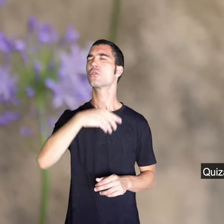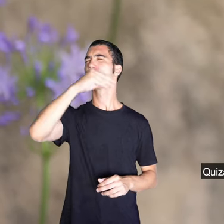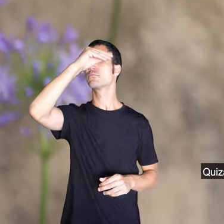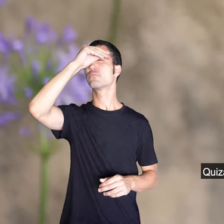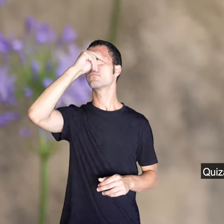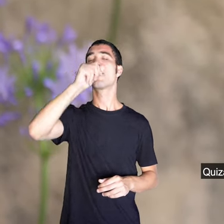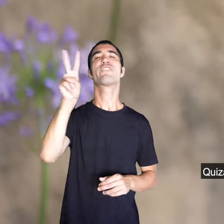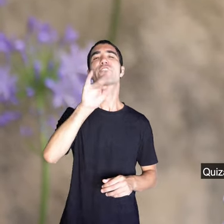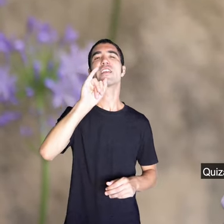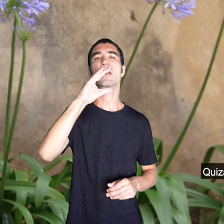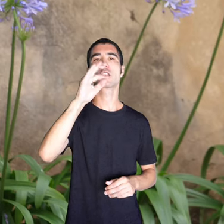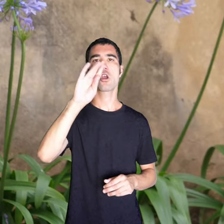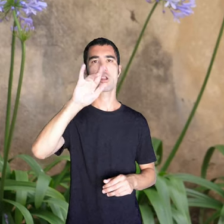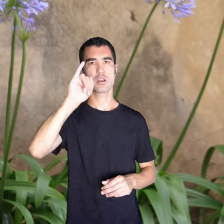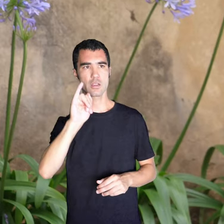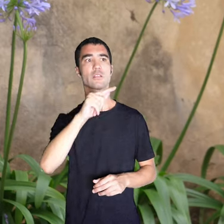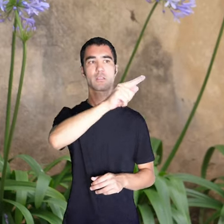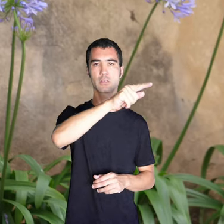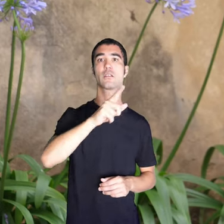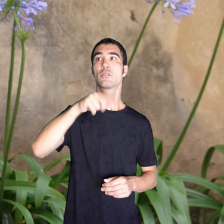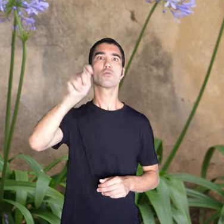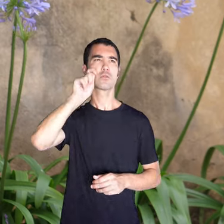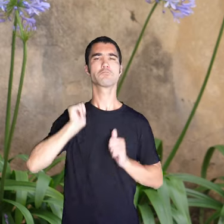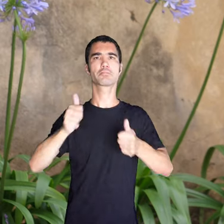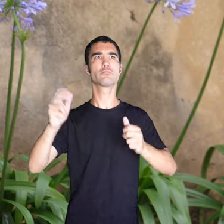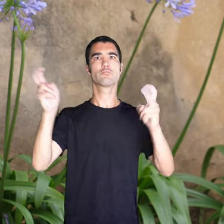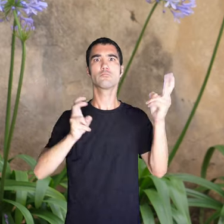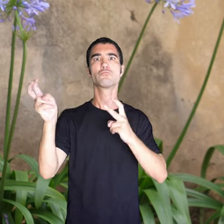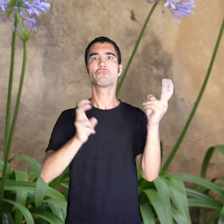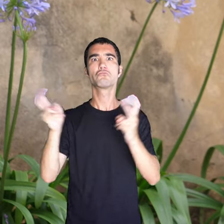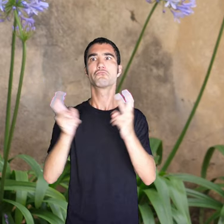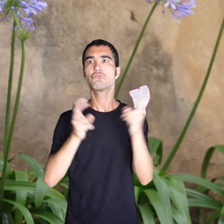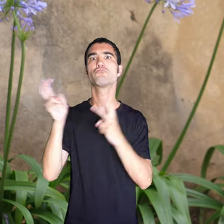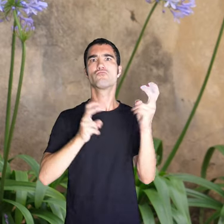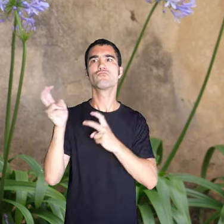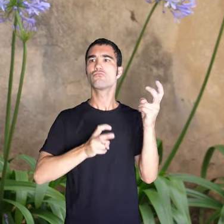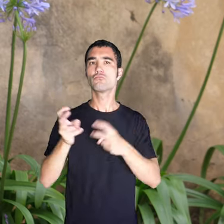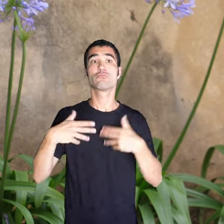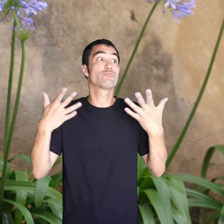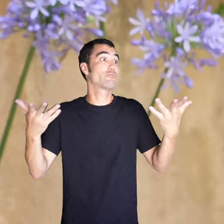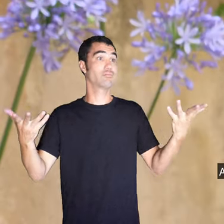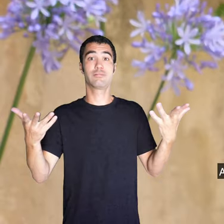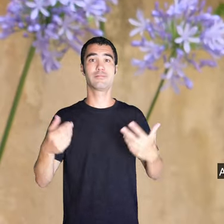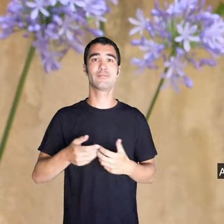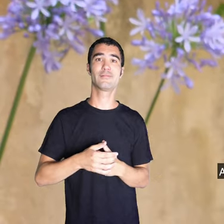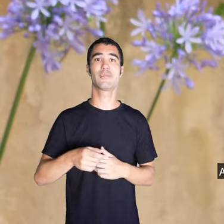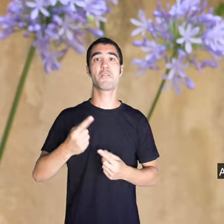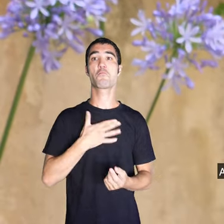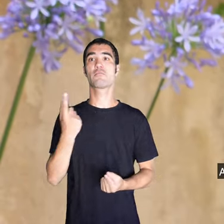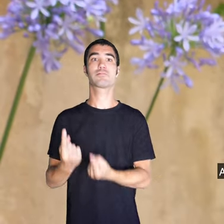no sé, en el Vittori. Ara han començat a venir turistes i això, i de